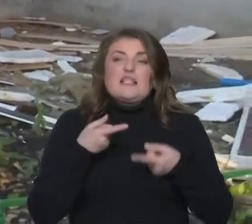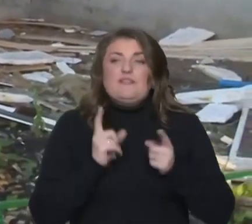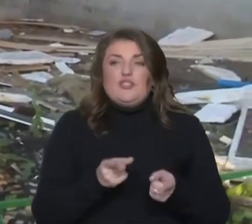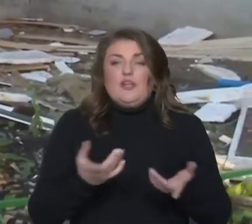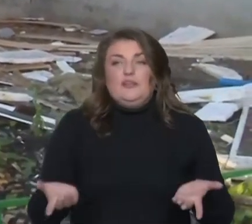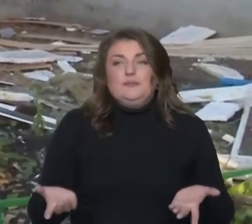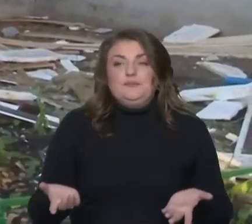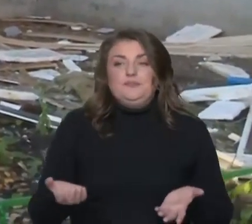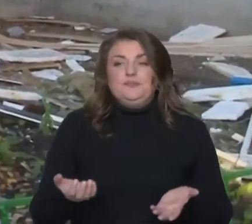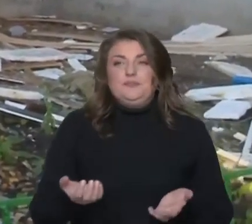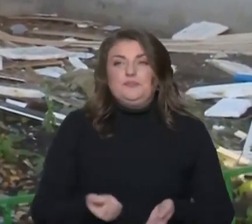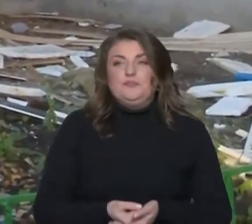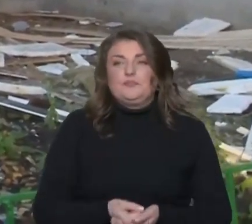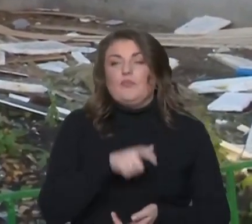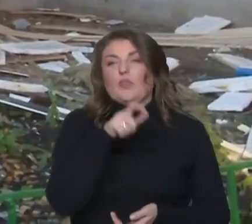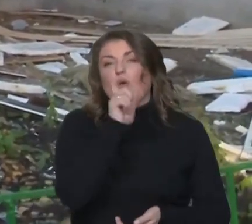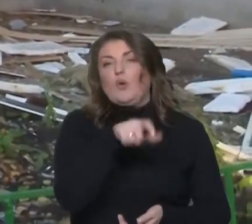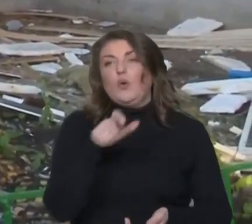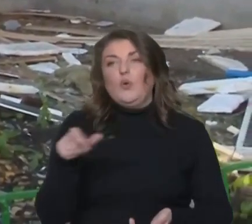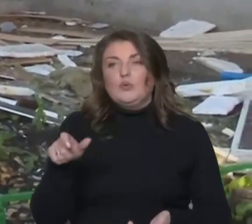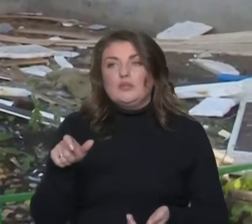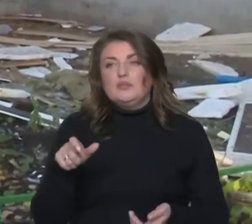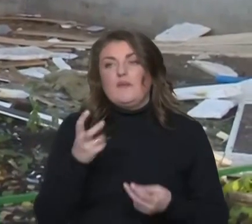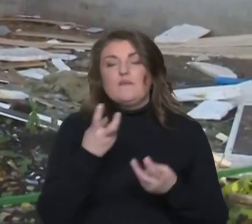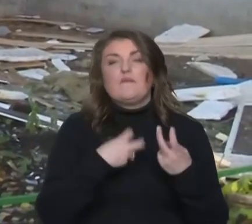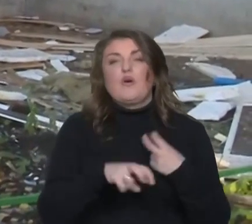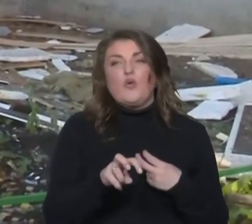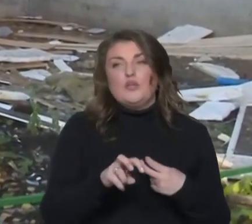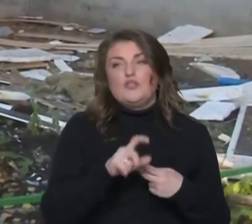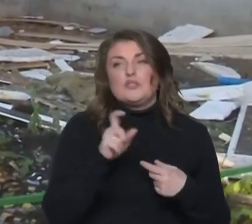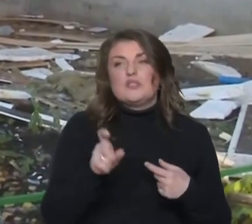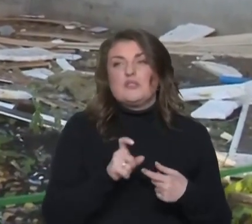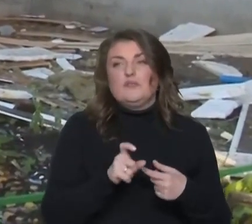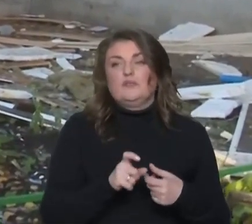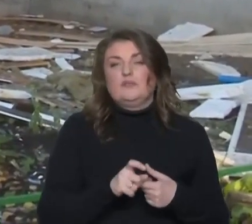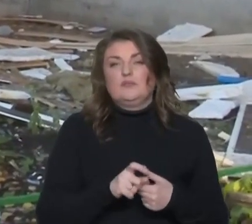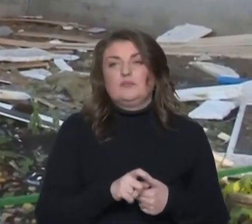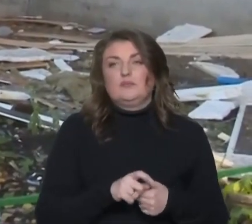звичайно, люди, виходячи з